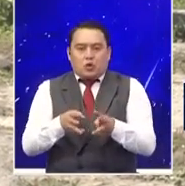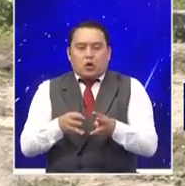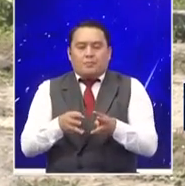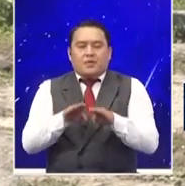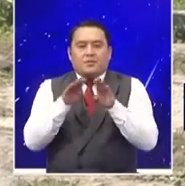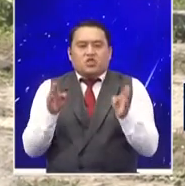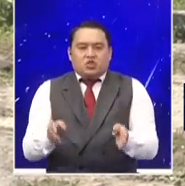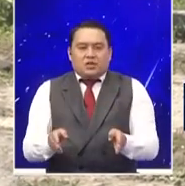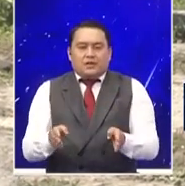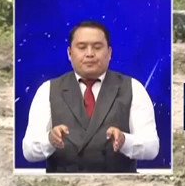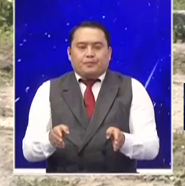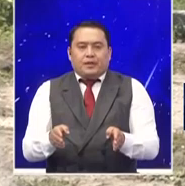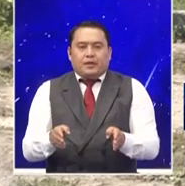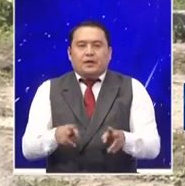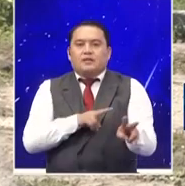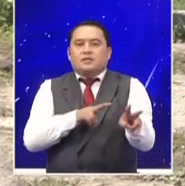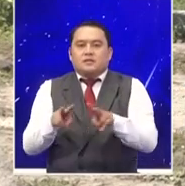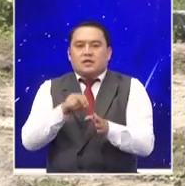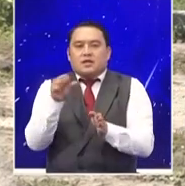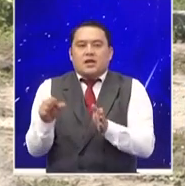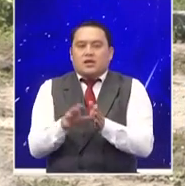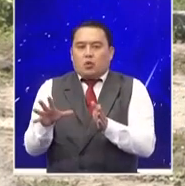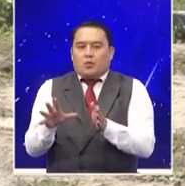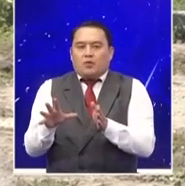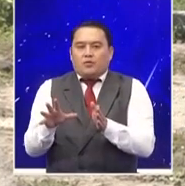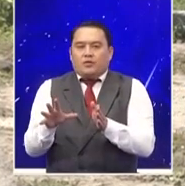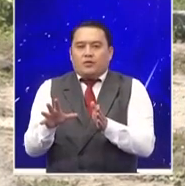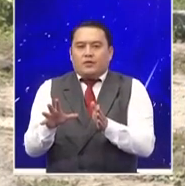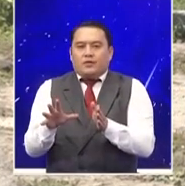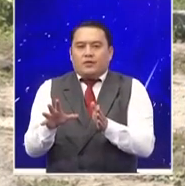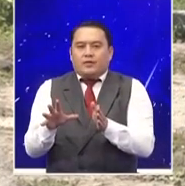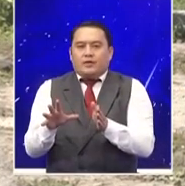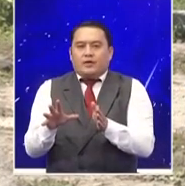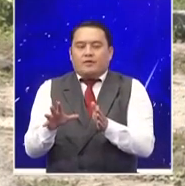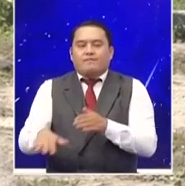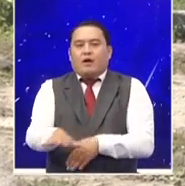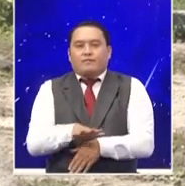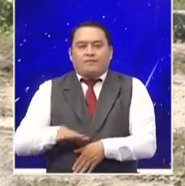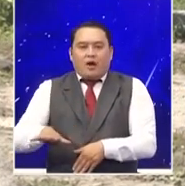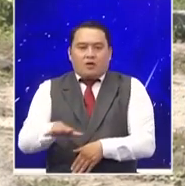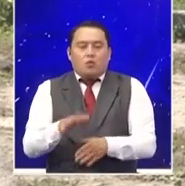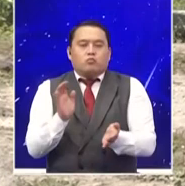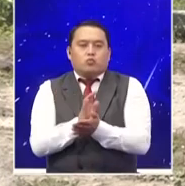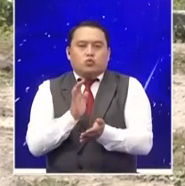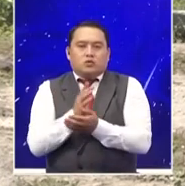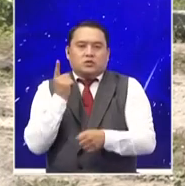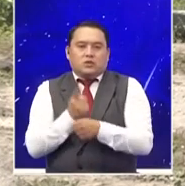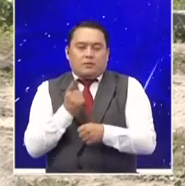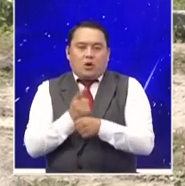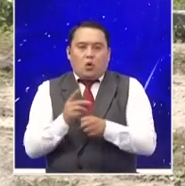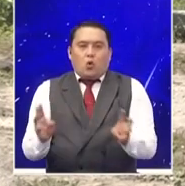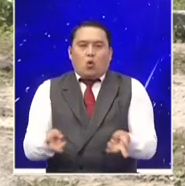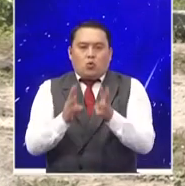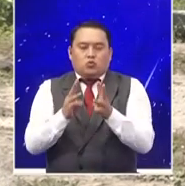печей, следить за электропроводкой, во дворах не держать мусор,